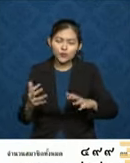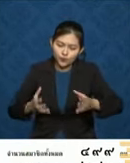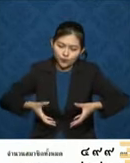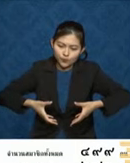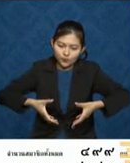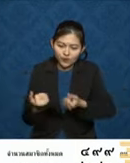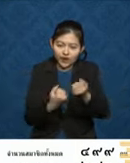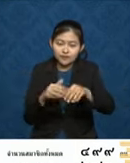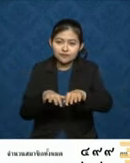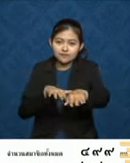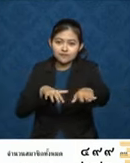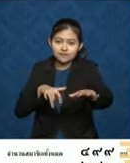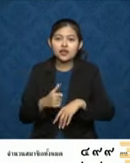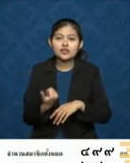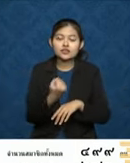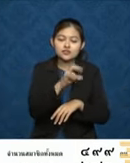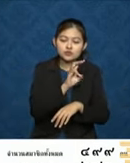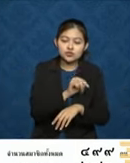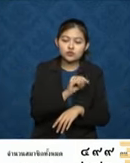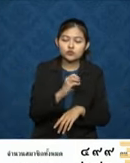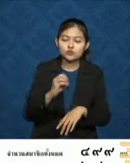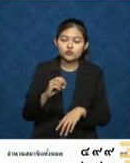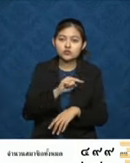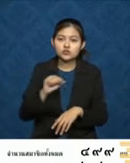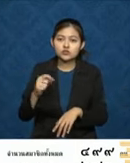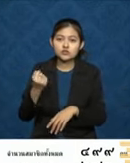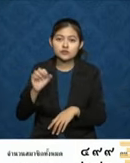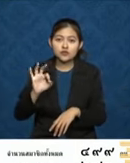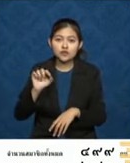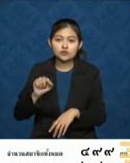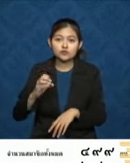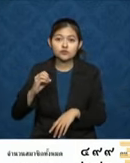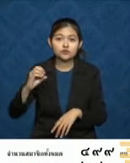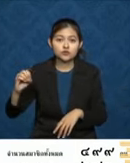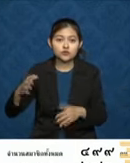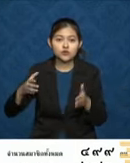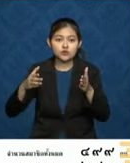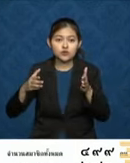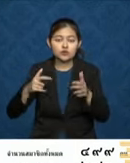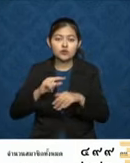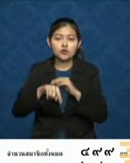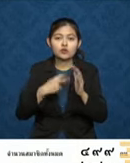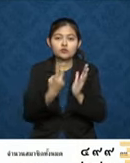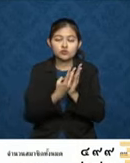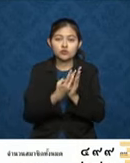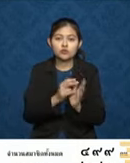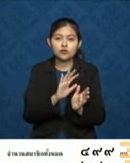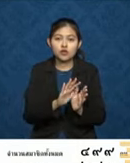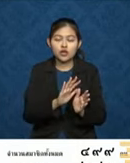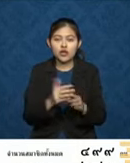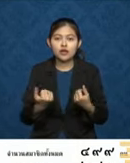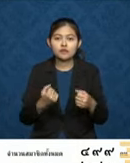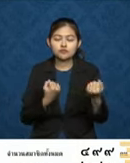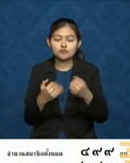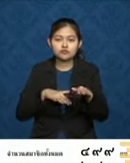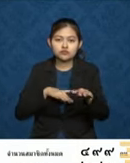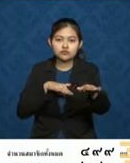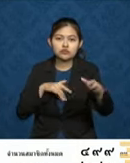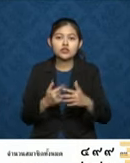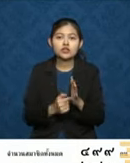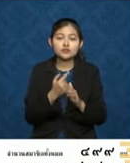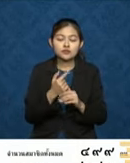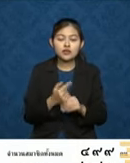ตั้งแต่เวลา 17.00นถึง 19.00นเป็นเวลา 2ชมงตั้งแต่ทุนนสาย